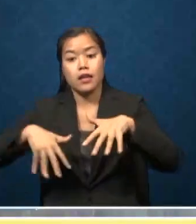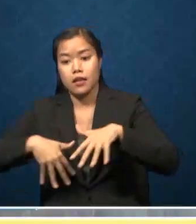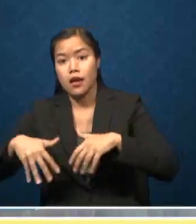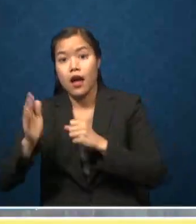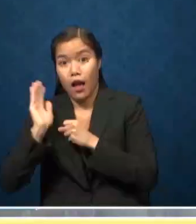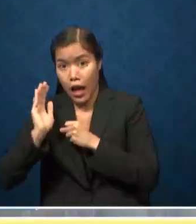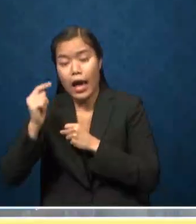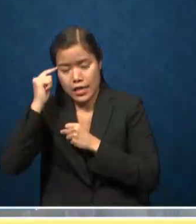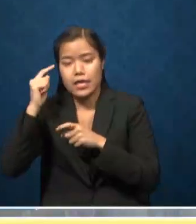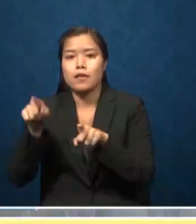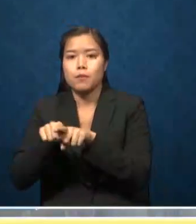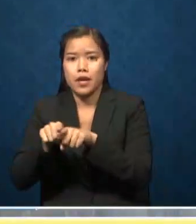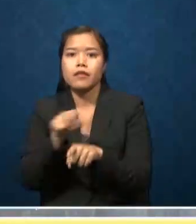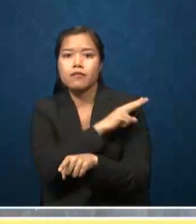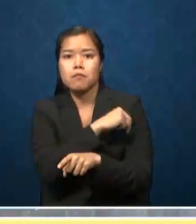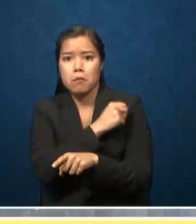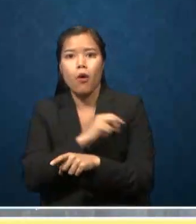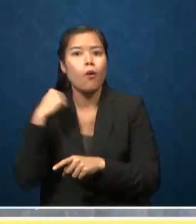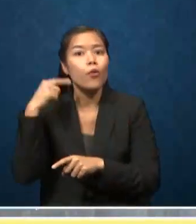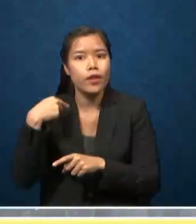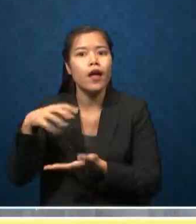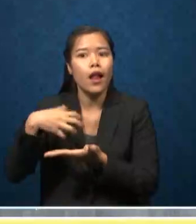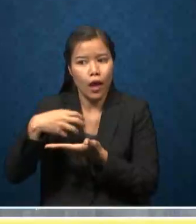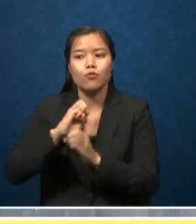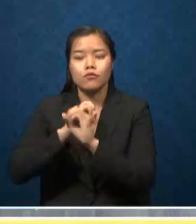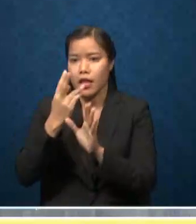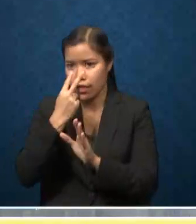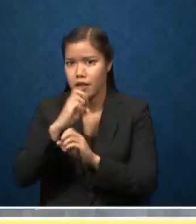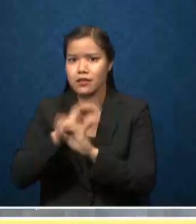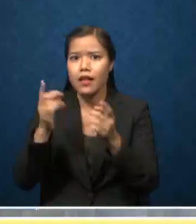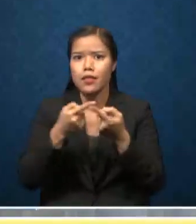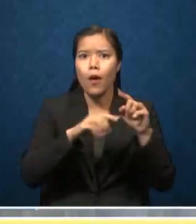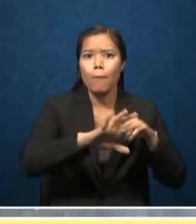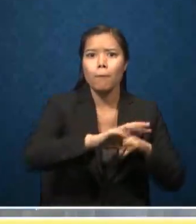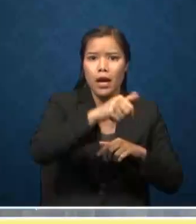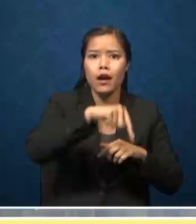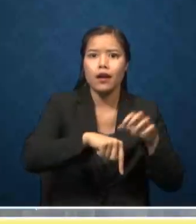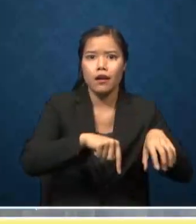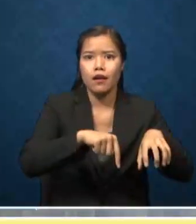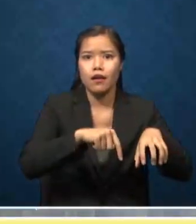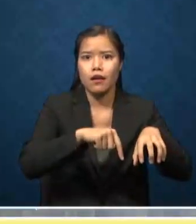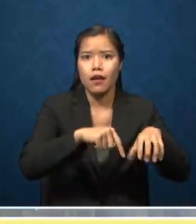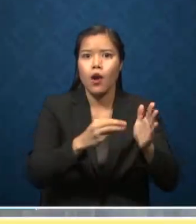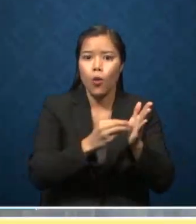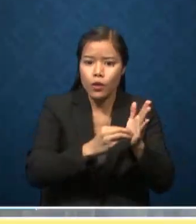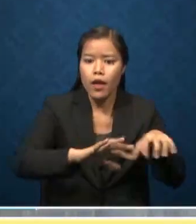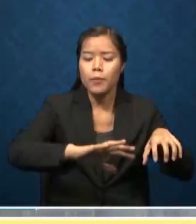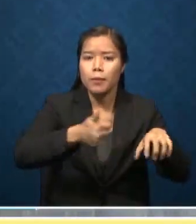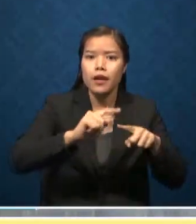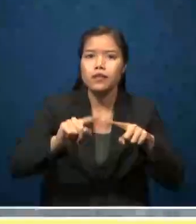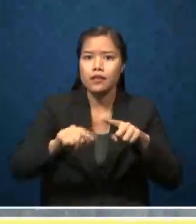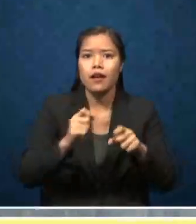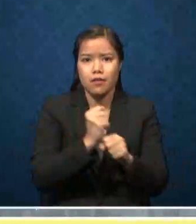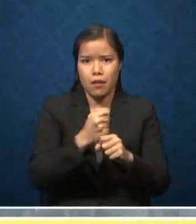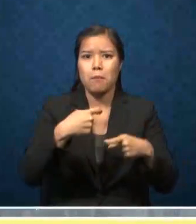ท่านคุณหมอสุพัตราพูดนี่ชัดแต่ในในเมืองเนี่ยยากท่านย้ำในเมืองหน่อยแล้วในเมืองเนี่ยรัฐไม่มีทาง